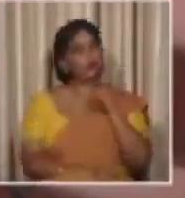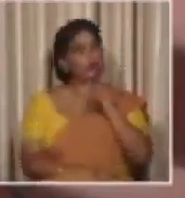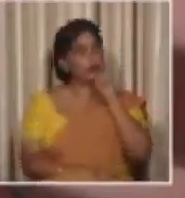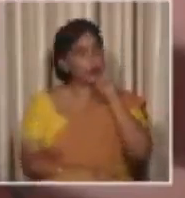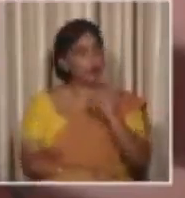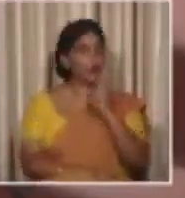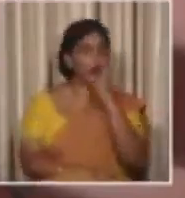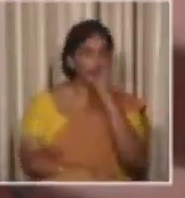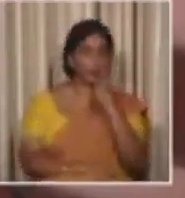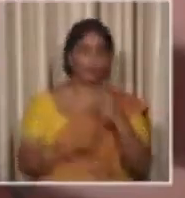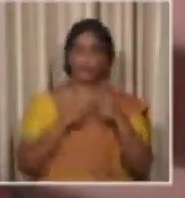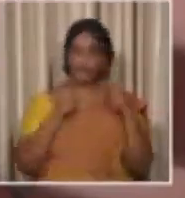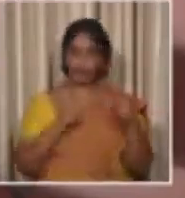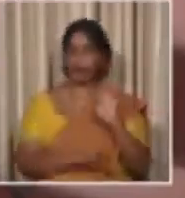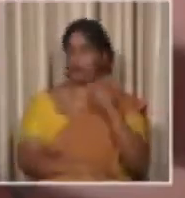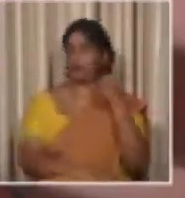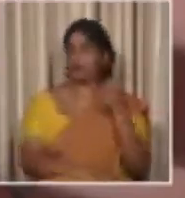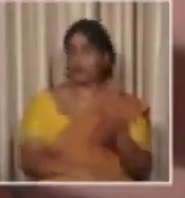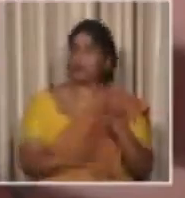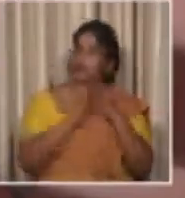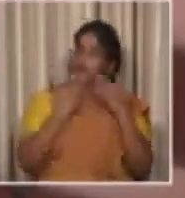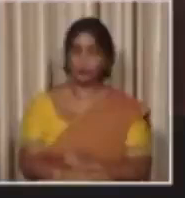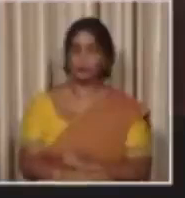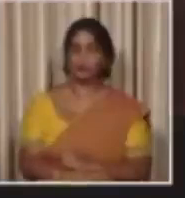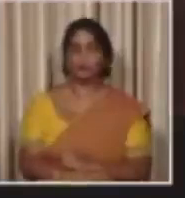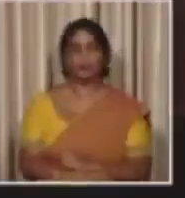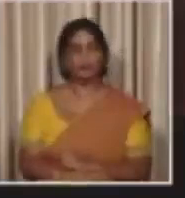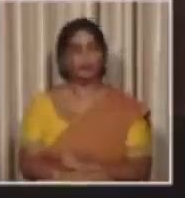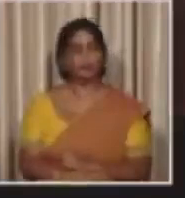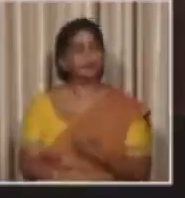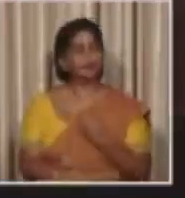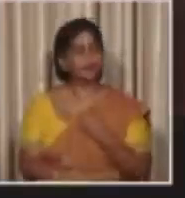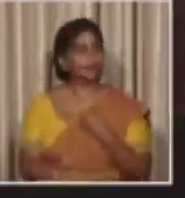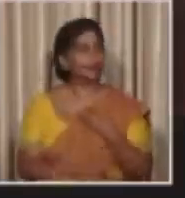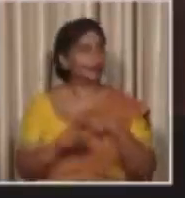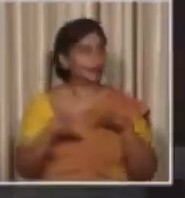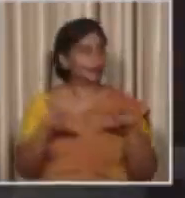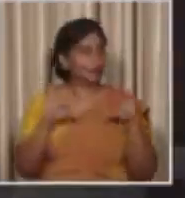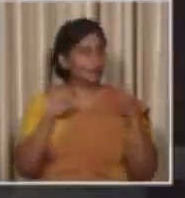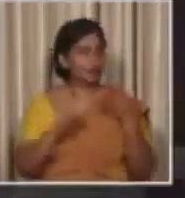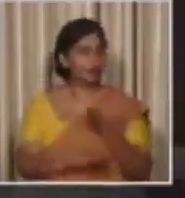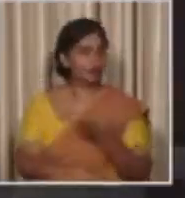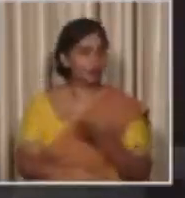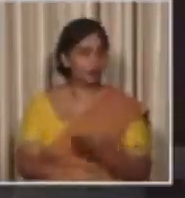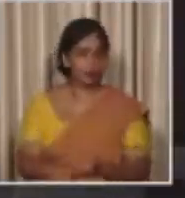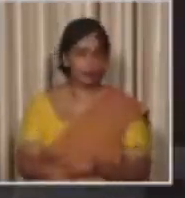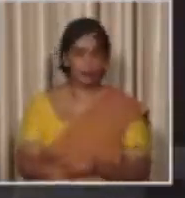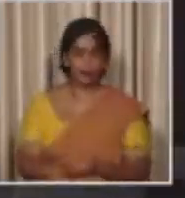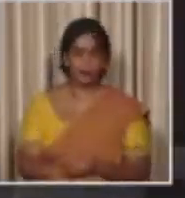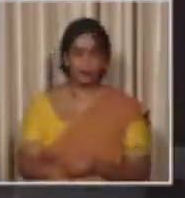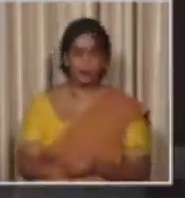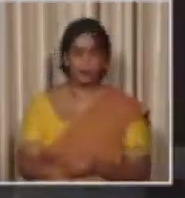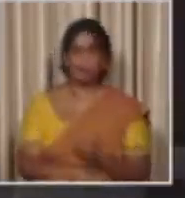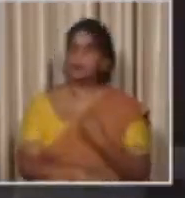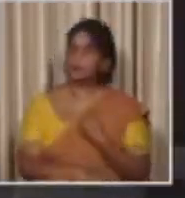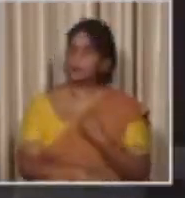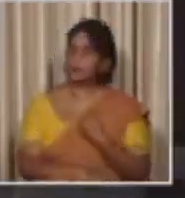එක මිනිහෙක් කර හිටින එක අපට වැදගත් නිසා. බොහොම ශුද්ධි කතානායකතුමනි, මම පුදුම වෙන්නේ මේ